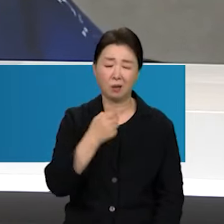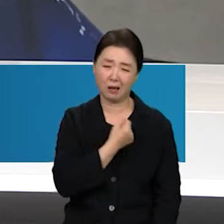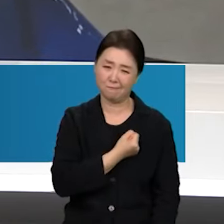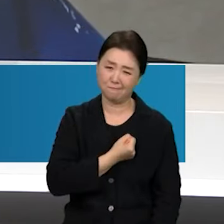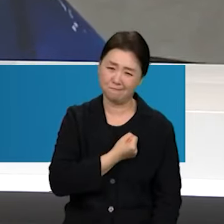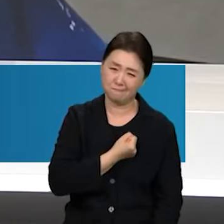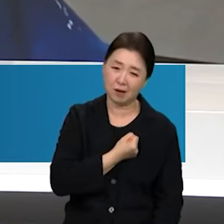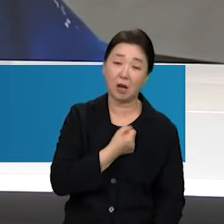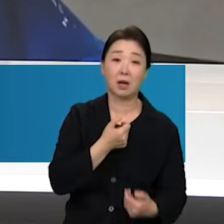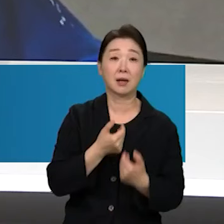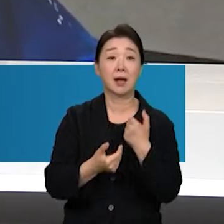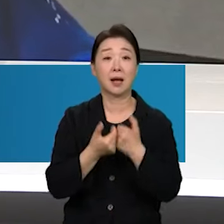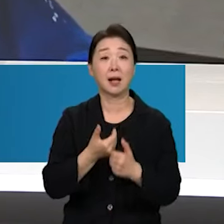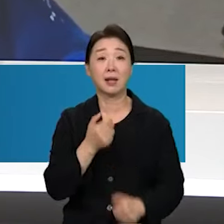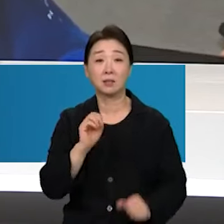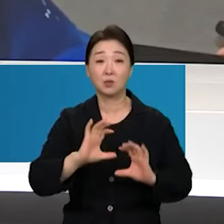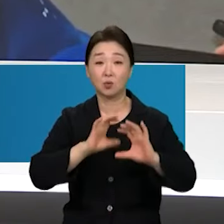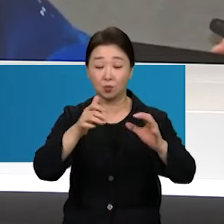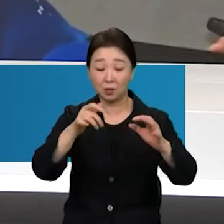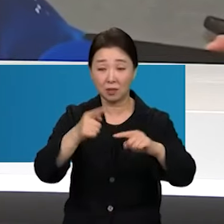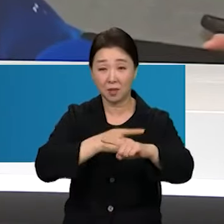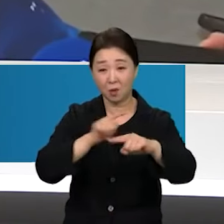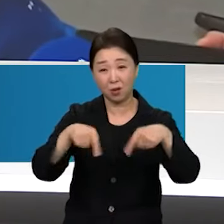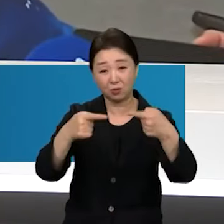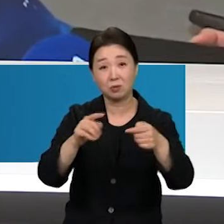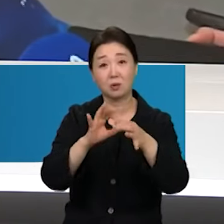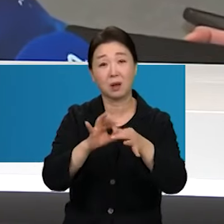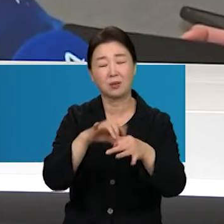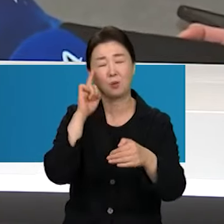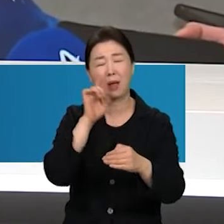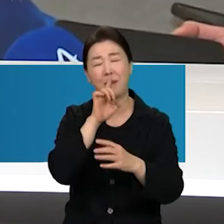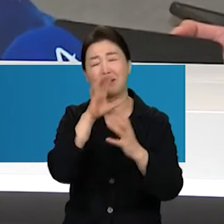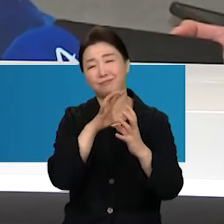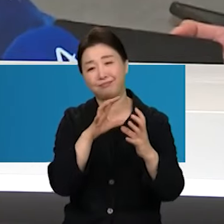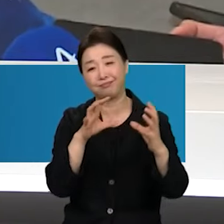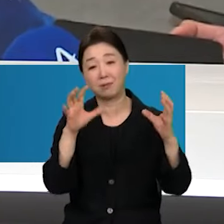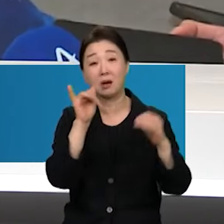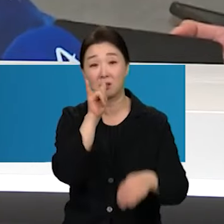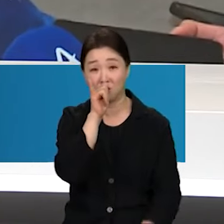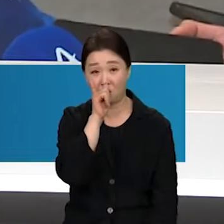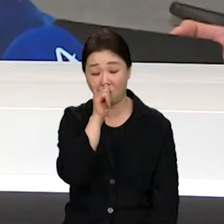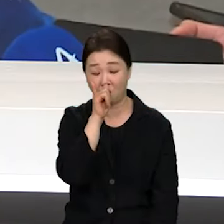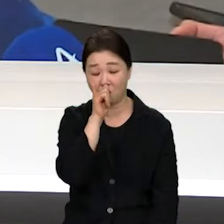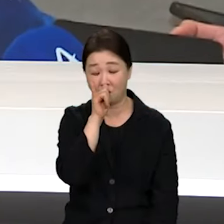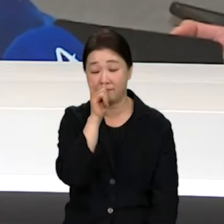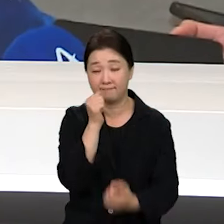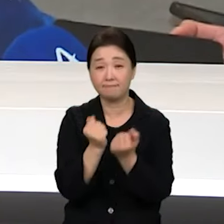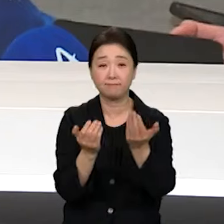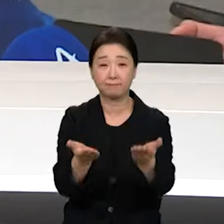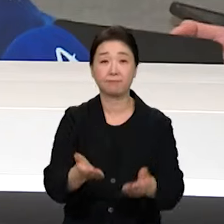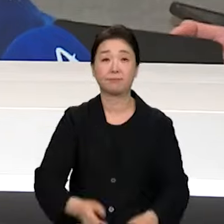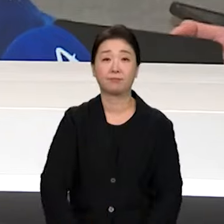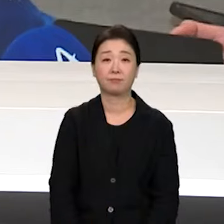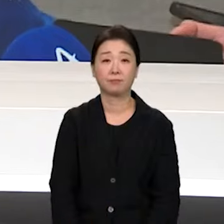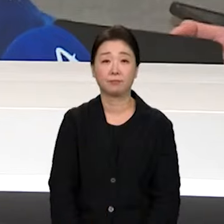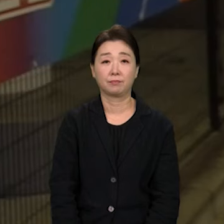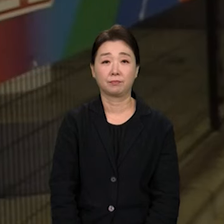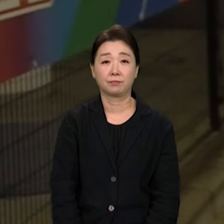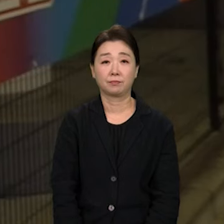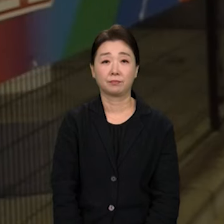해묵은 갈등의 배경엔 국제대회 출전을 둘러싸고 나온 파열음도 있다는데 파리에서 오선민 기자가 취재했습니다.